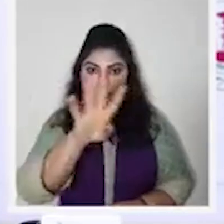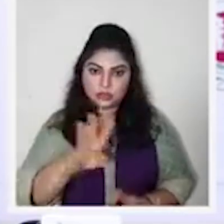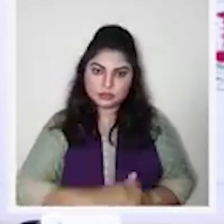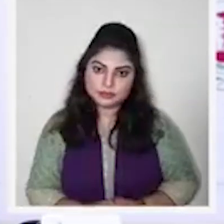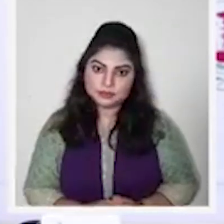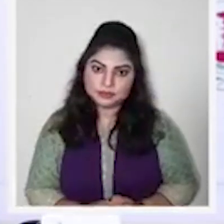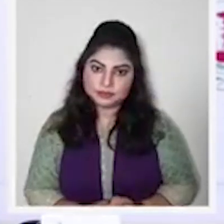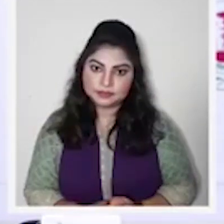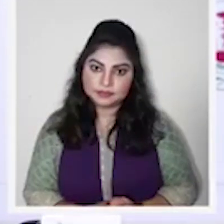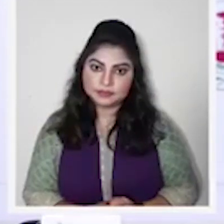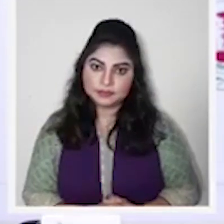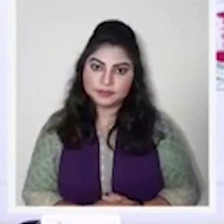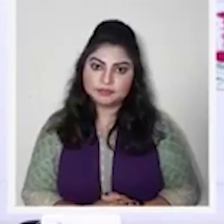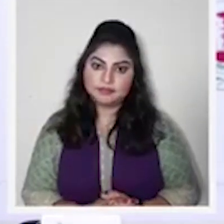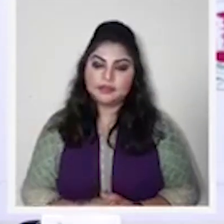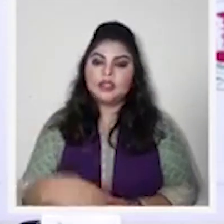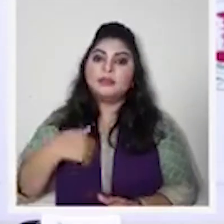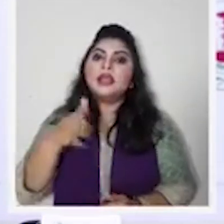3,404টি এবং মজুদ আছে